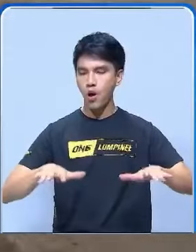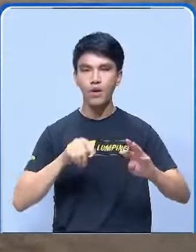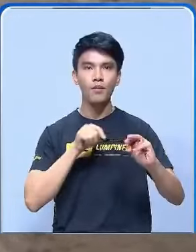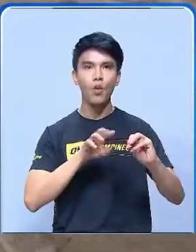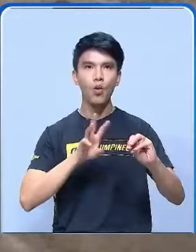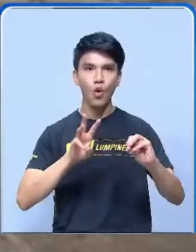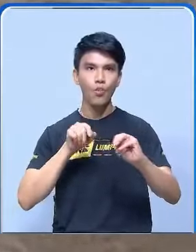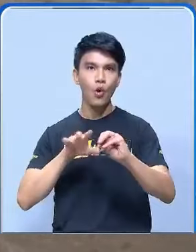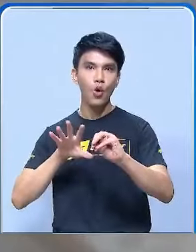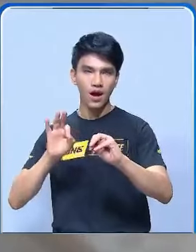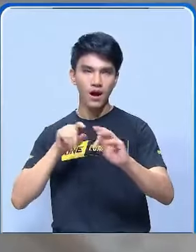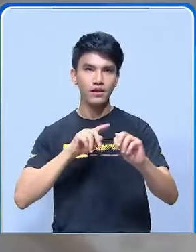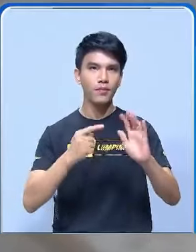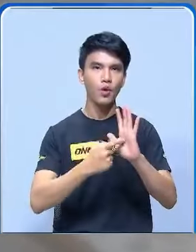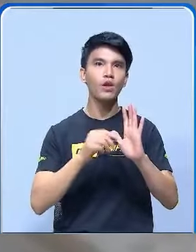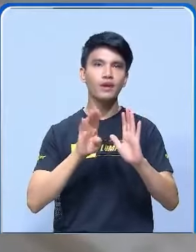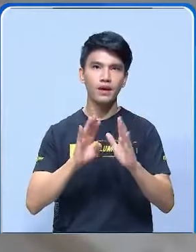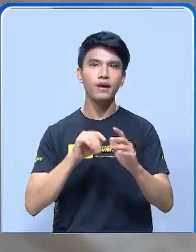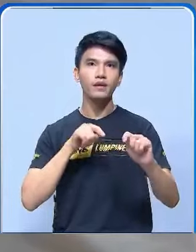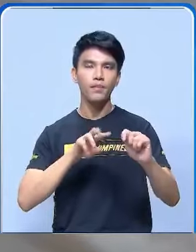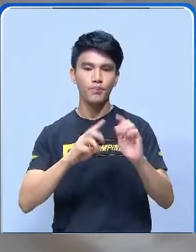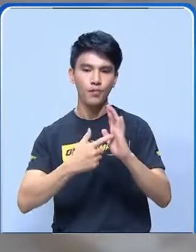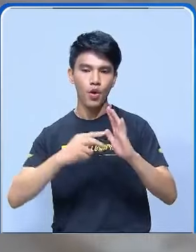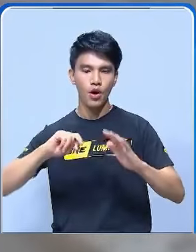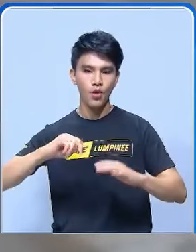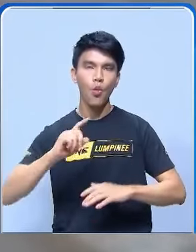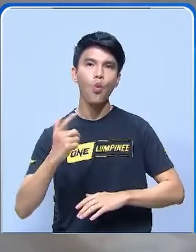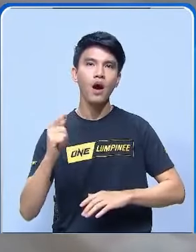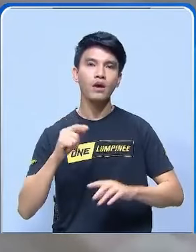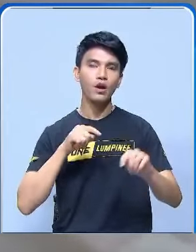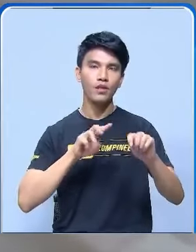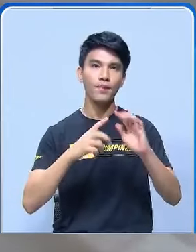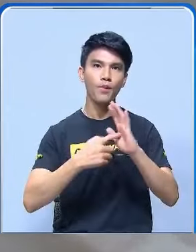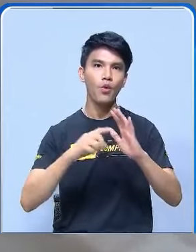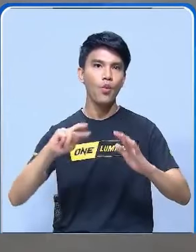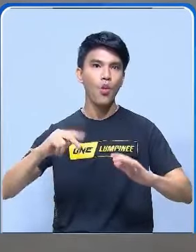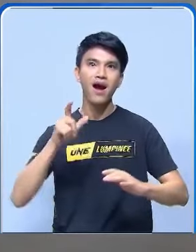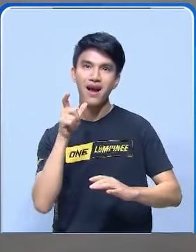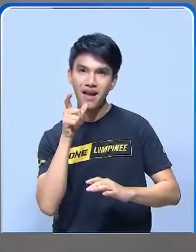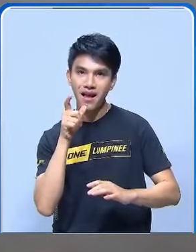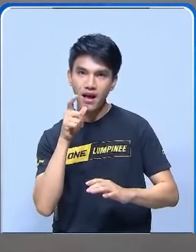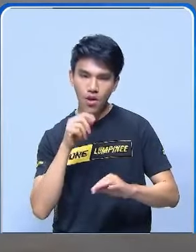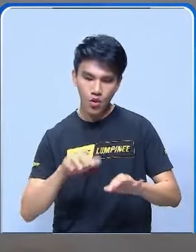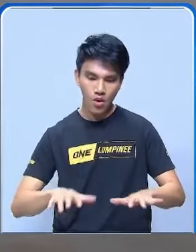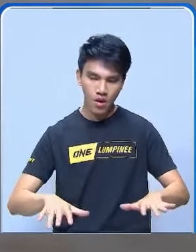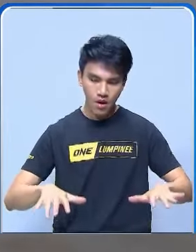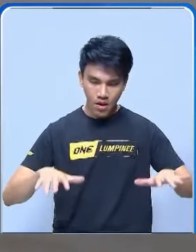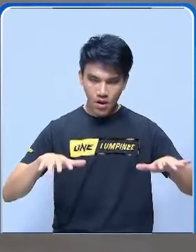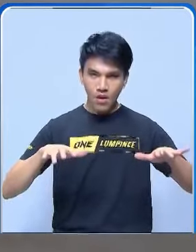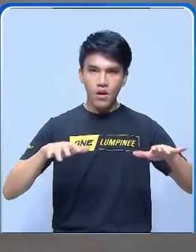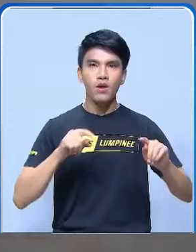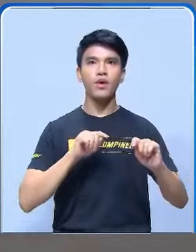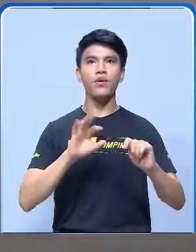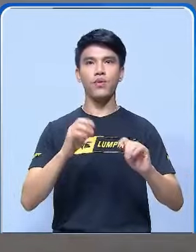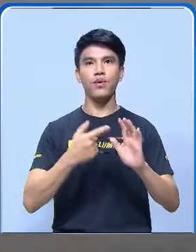และหมู่ที่9ตำบลทับพึ่งตำบลวังทองและตำบลวังใหญ่อำเภอศรีสำโรงขยายวงกว้างมากขึ้นเข้าไปในพื้นที่ตำบลตาล